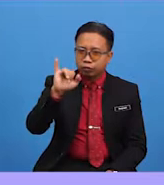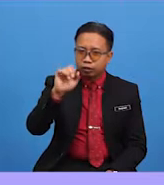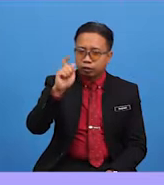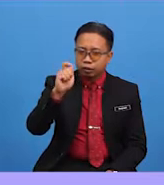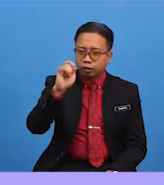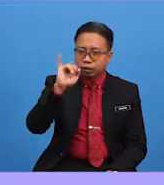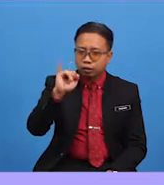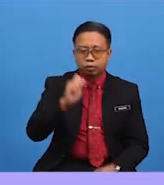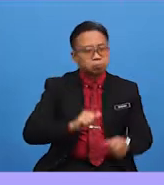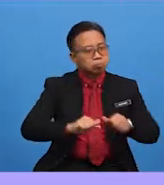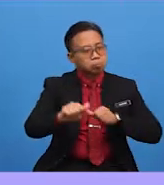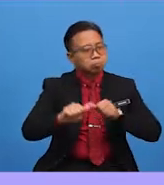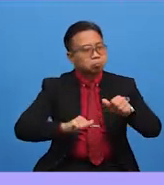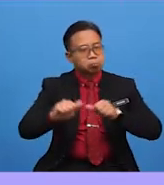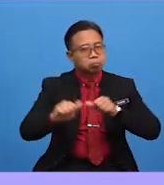aktiviti.